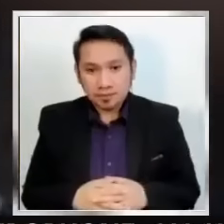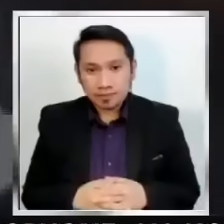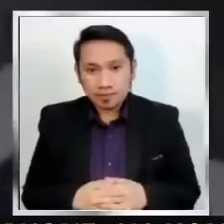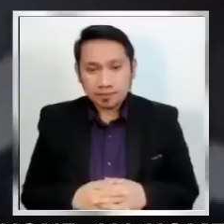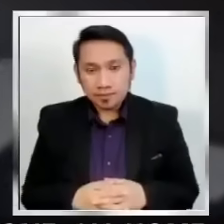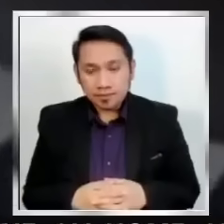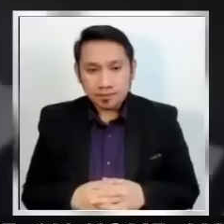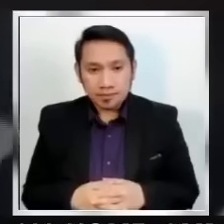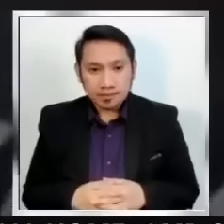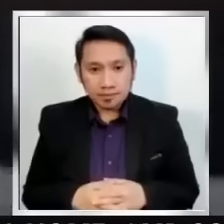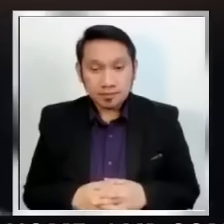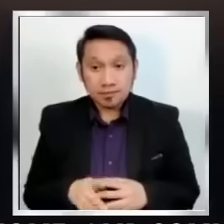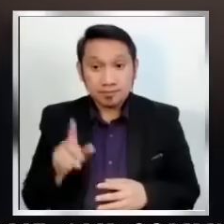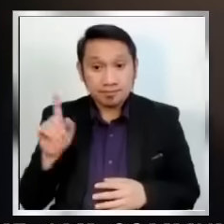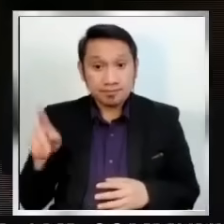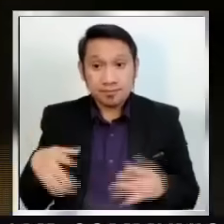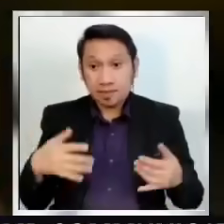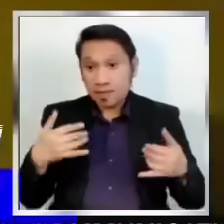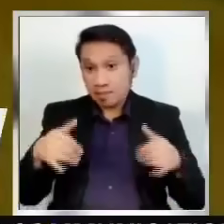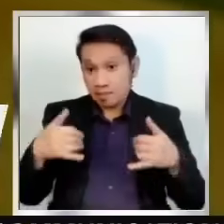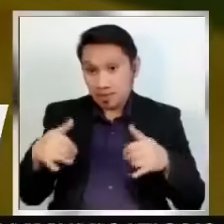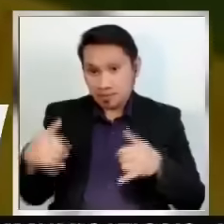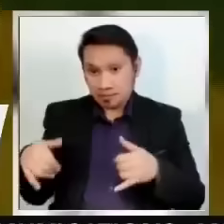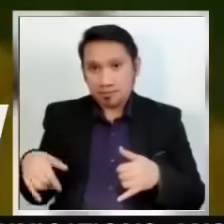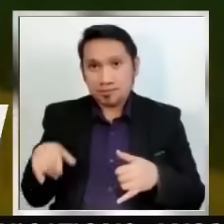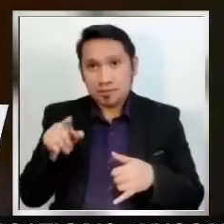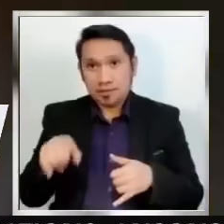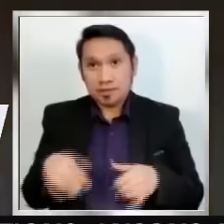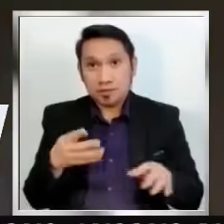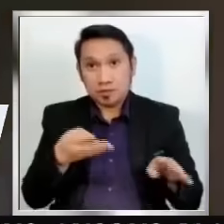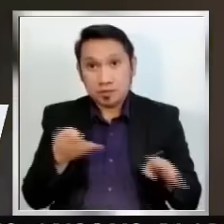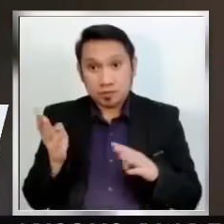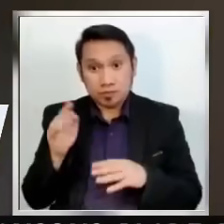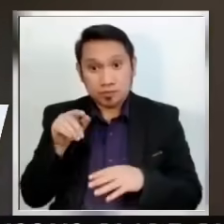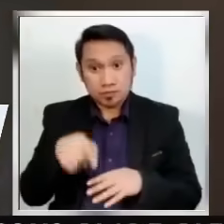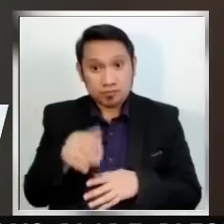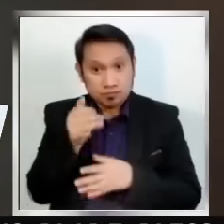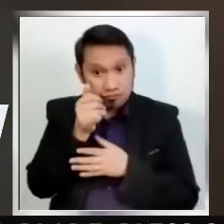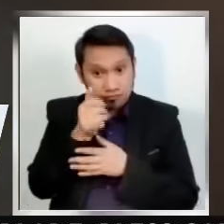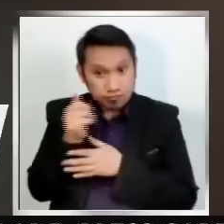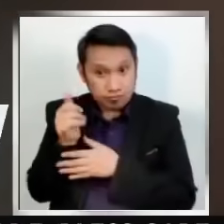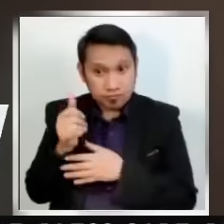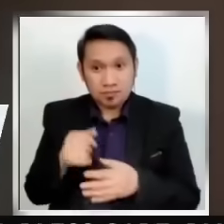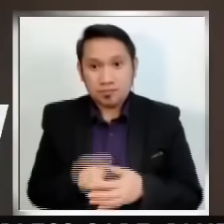Sa playground sa loob ng mall, kinuna ng uploader ang video na ito. Ice cream!